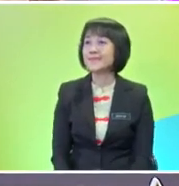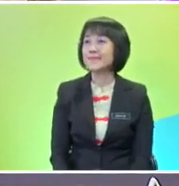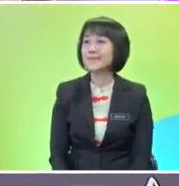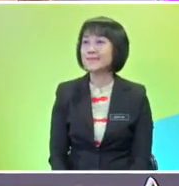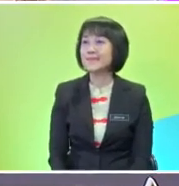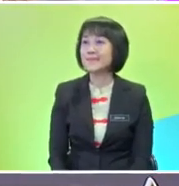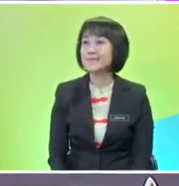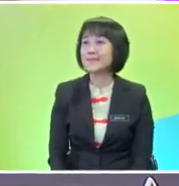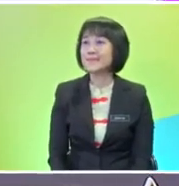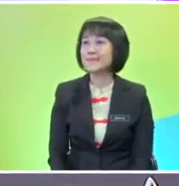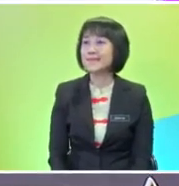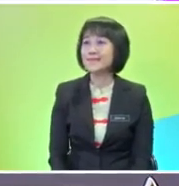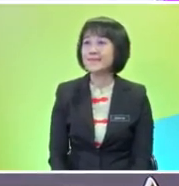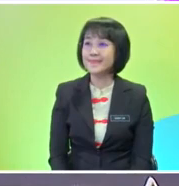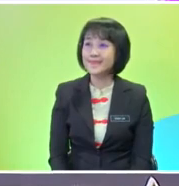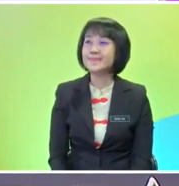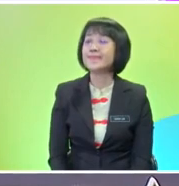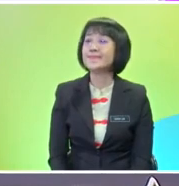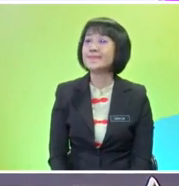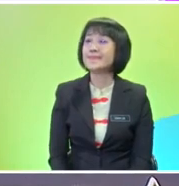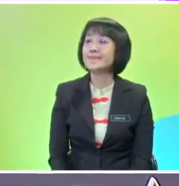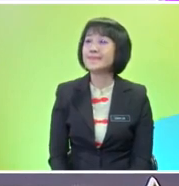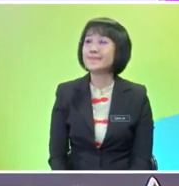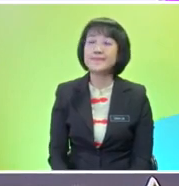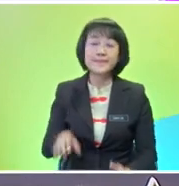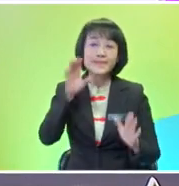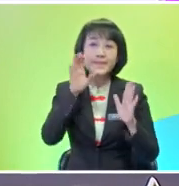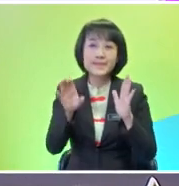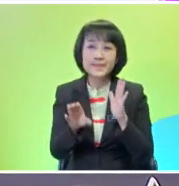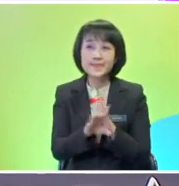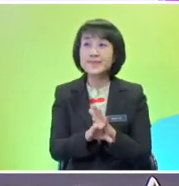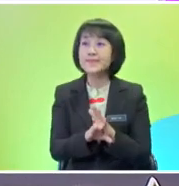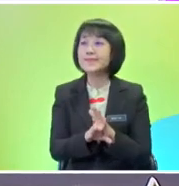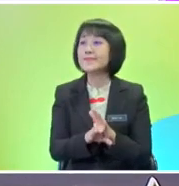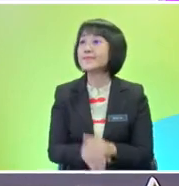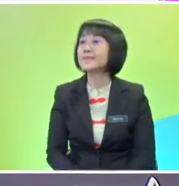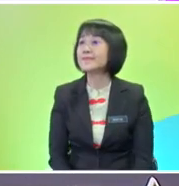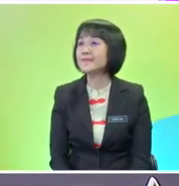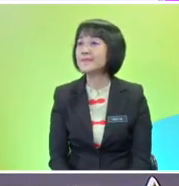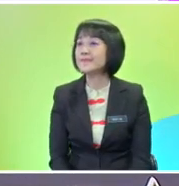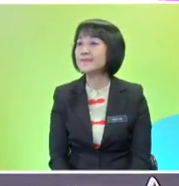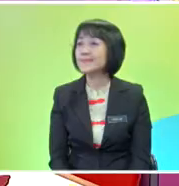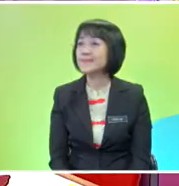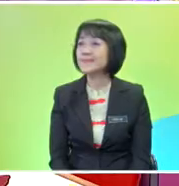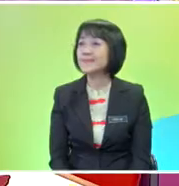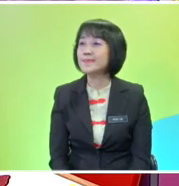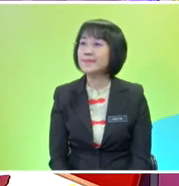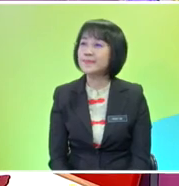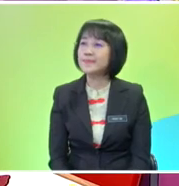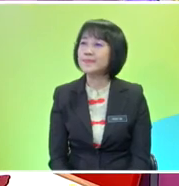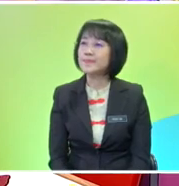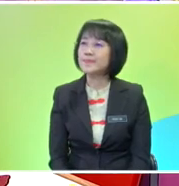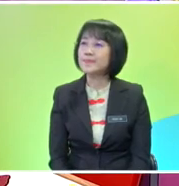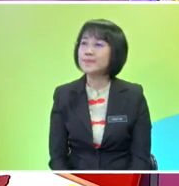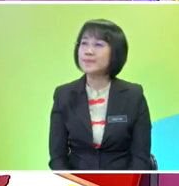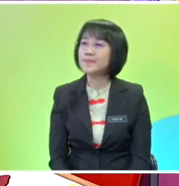baiklah Baik Cikgu ikutnya gambar kita yang kedua terakhir okey ha kedua terakhir okey baik